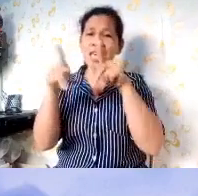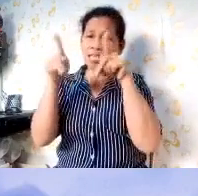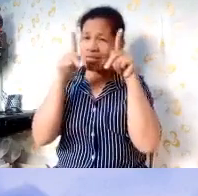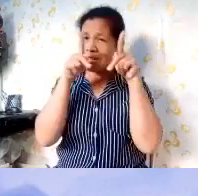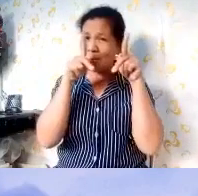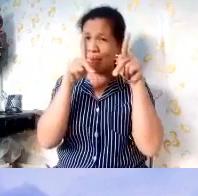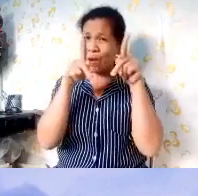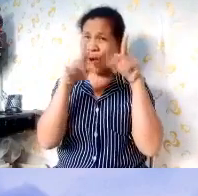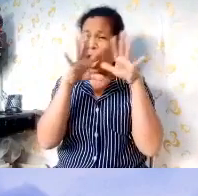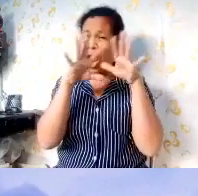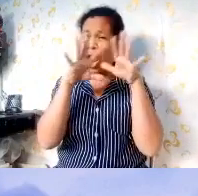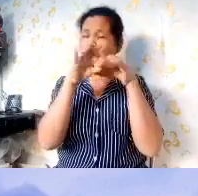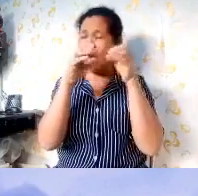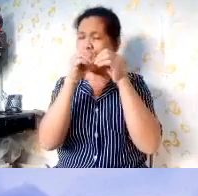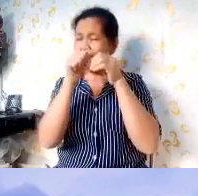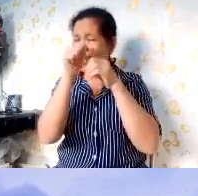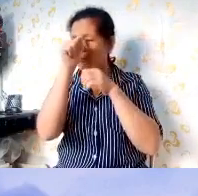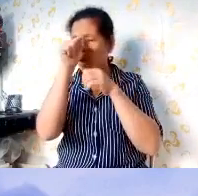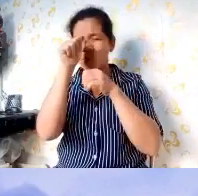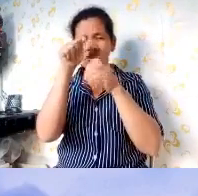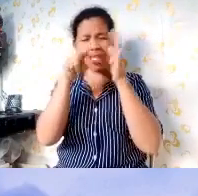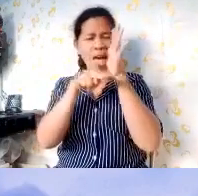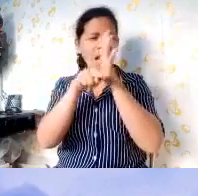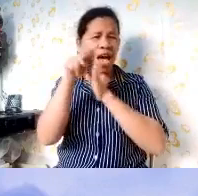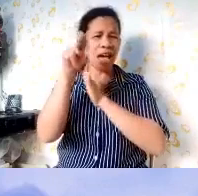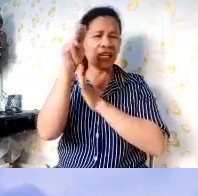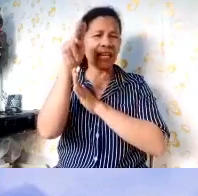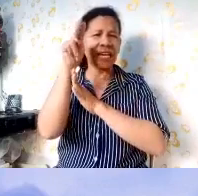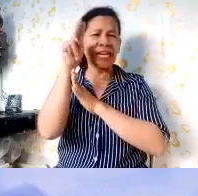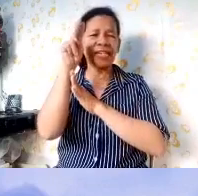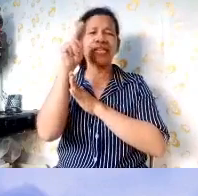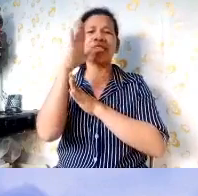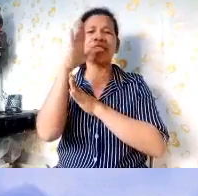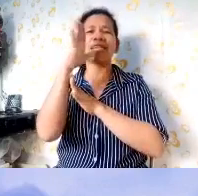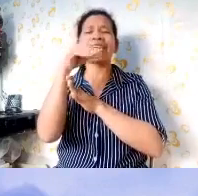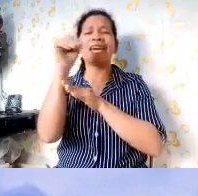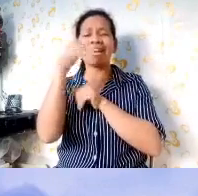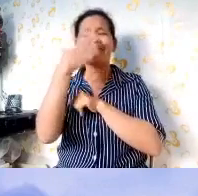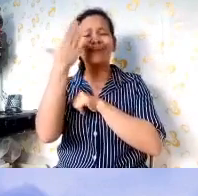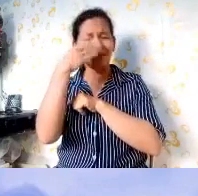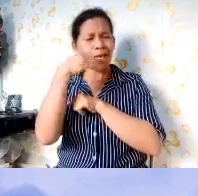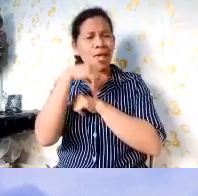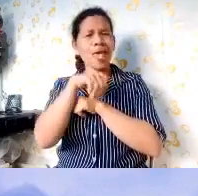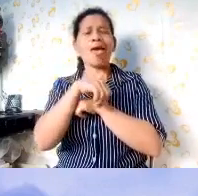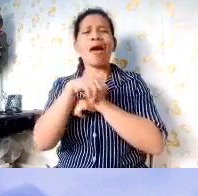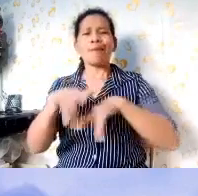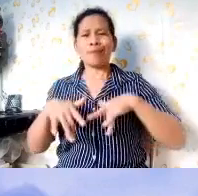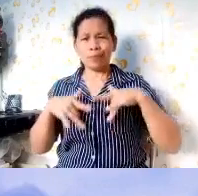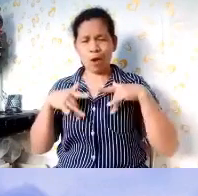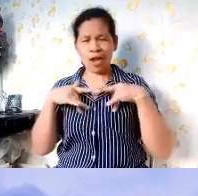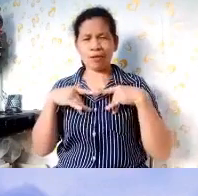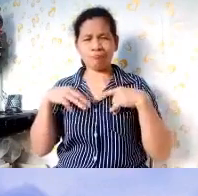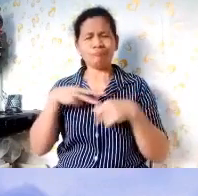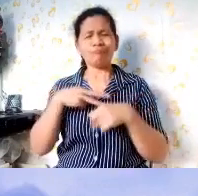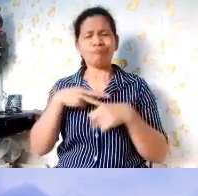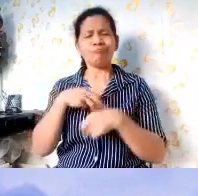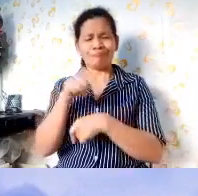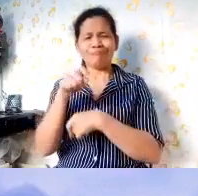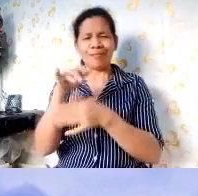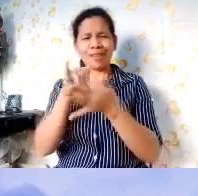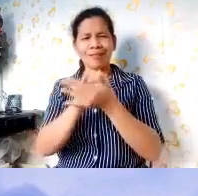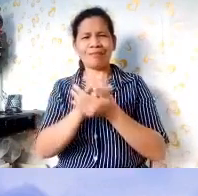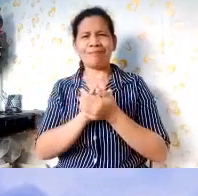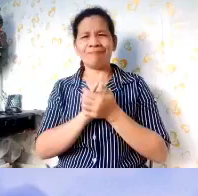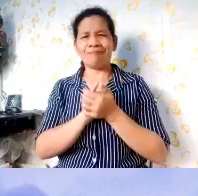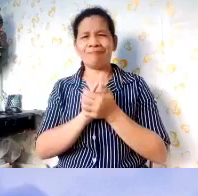mas mataas, mas dalisay at mas marangal na buhay. Yan po ang kailangan. No? There is